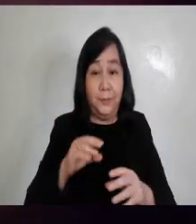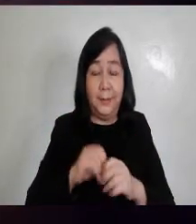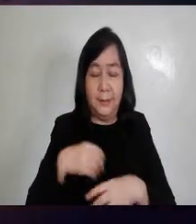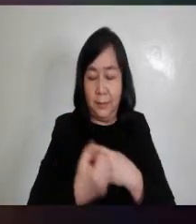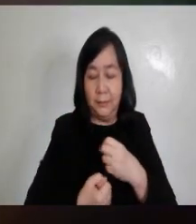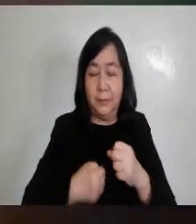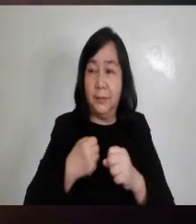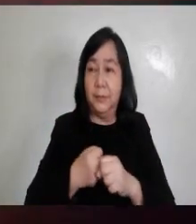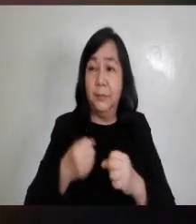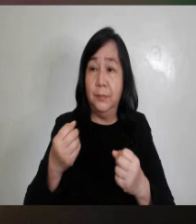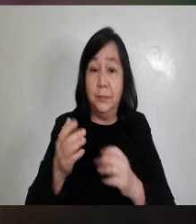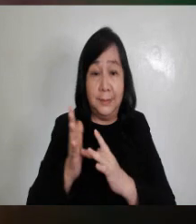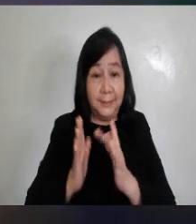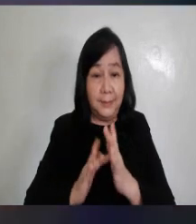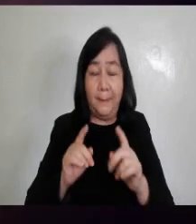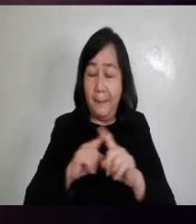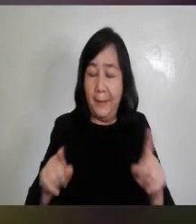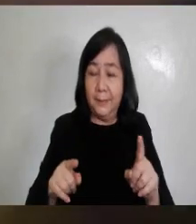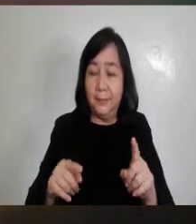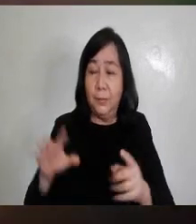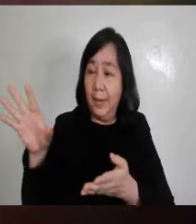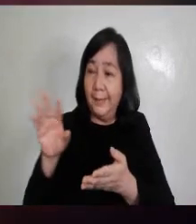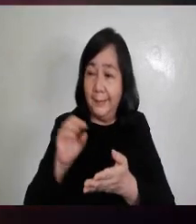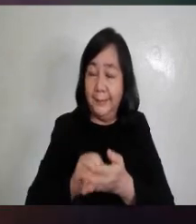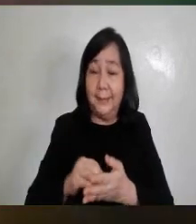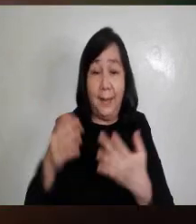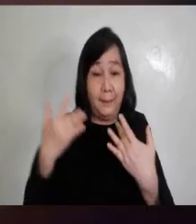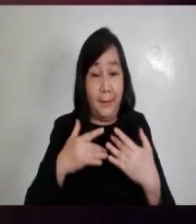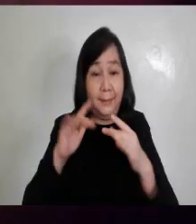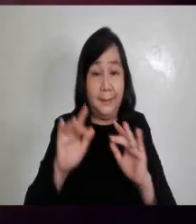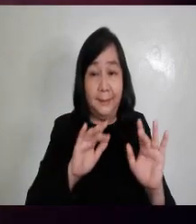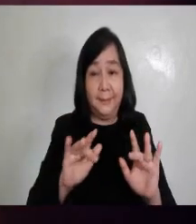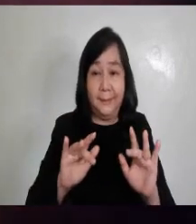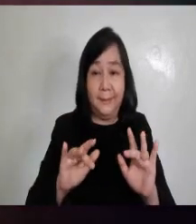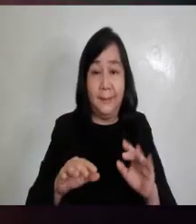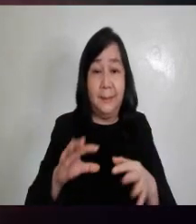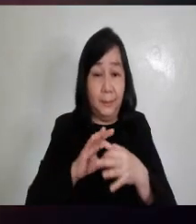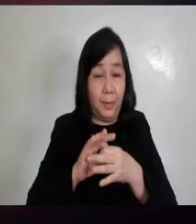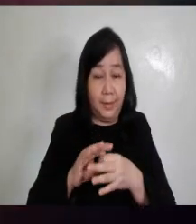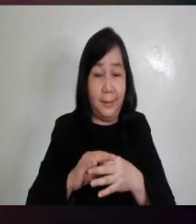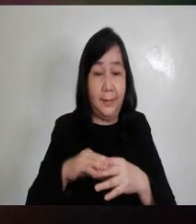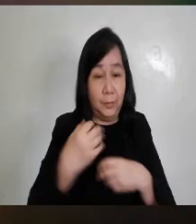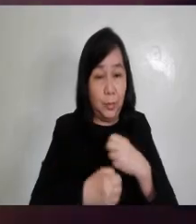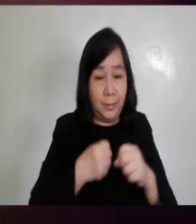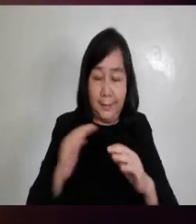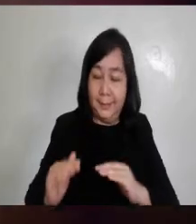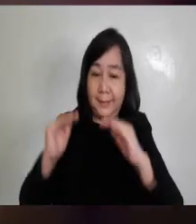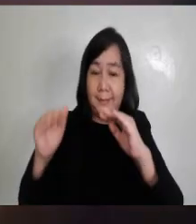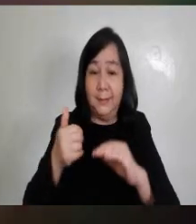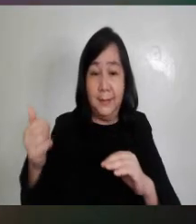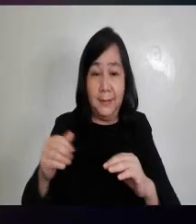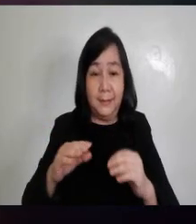sa sakripisyo ni Jesus. Sa halip, tularan natin ang kanyang habag, damayan ang mga nagdurusa at itaas ang iba